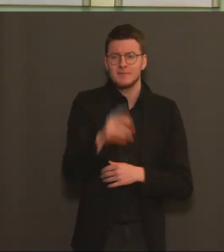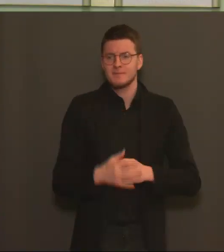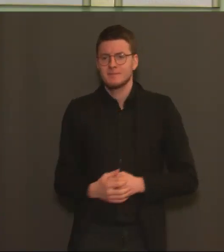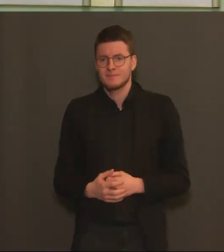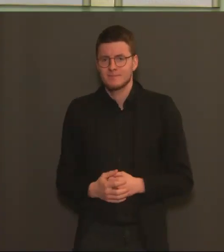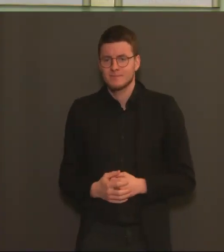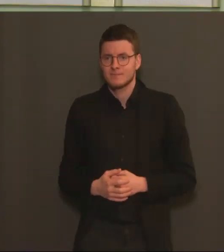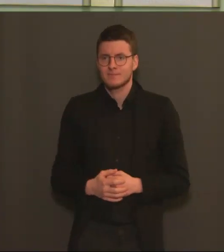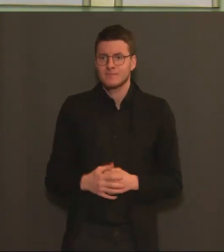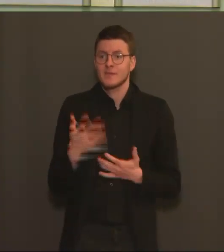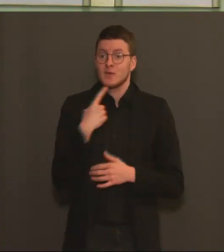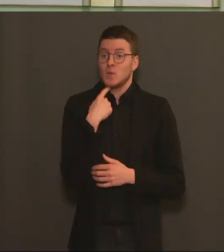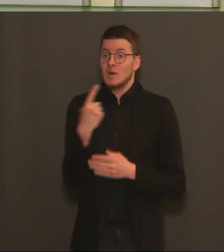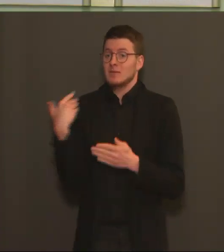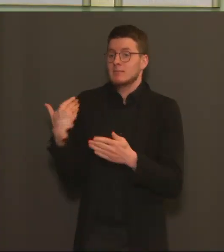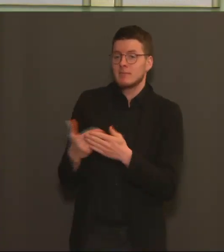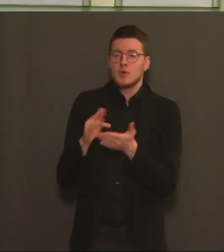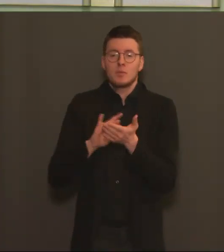De afgelopen week werden er gemiddeld